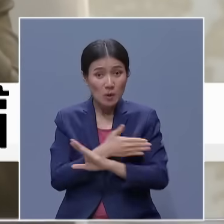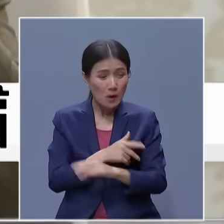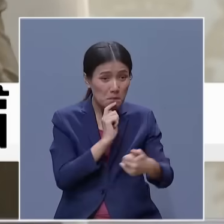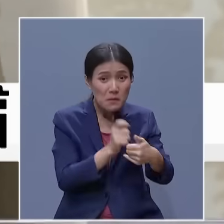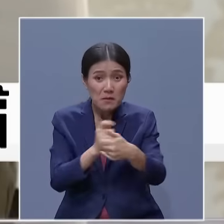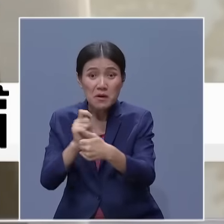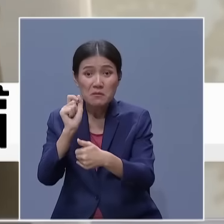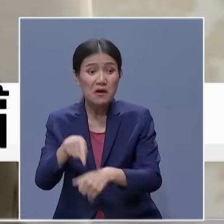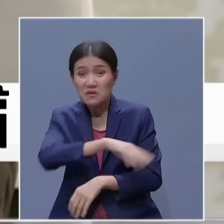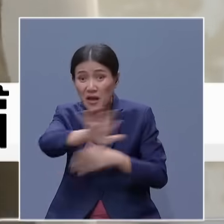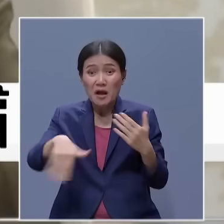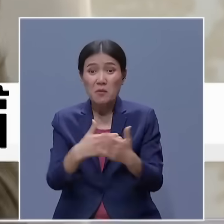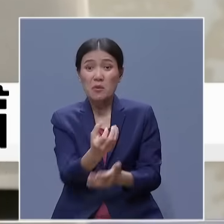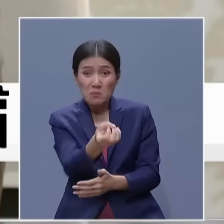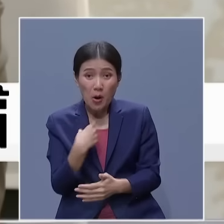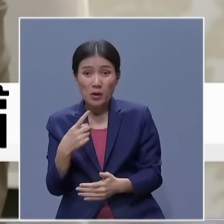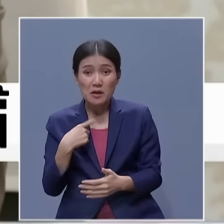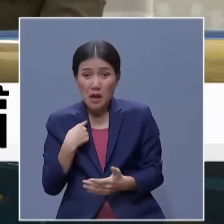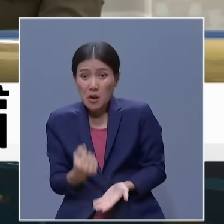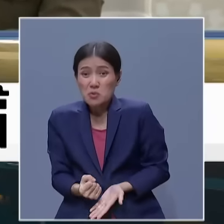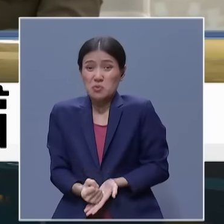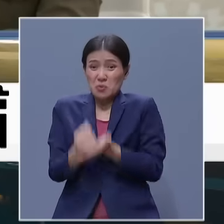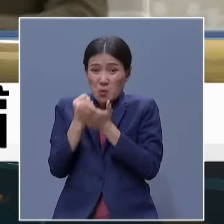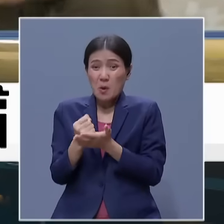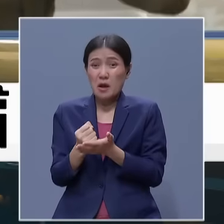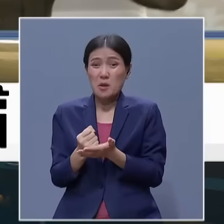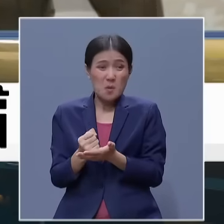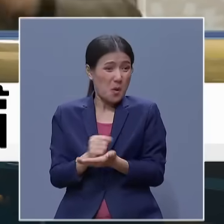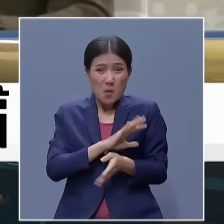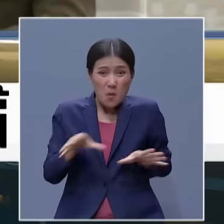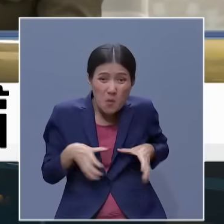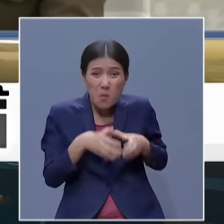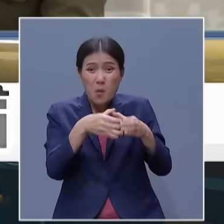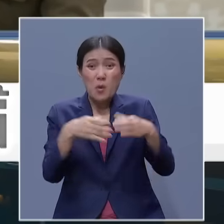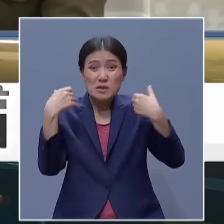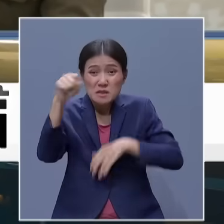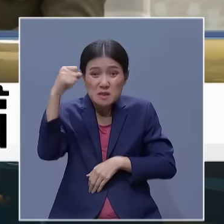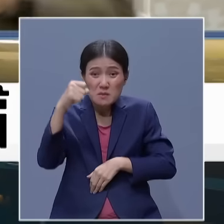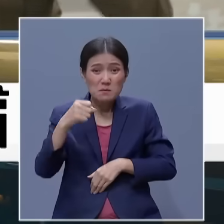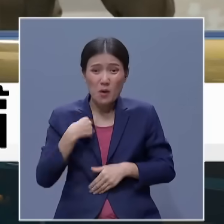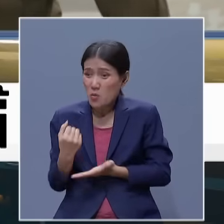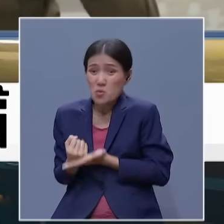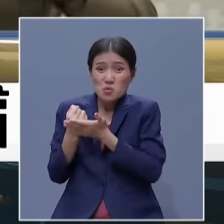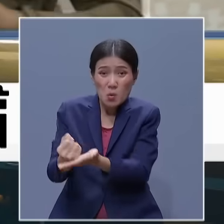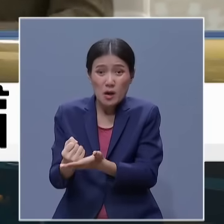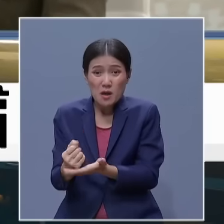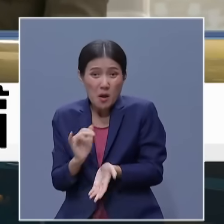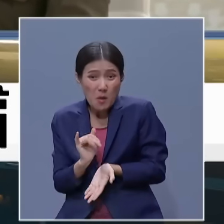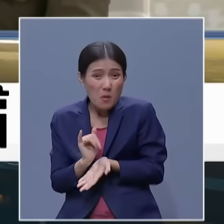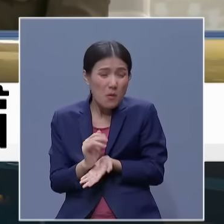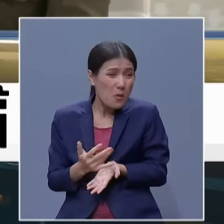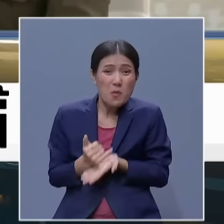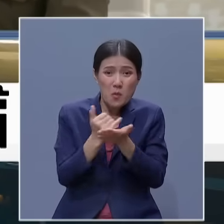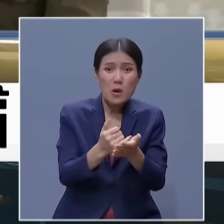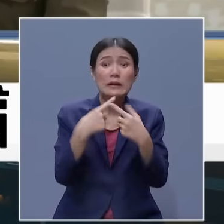ปส่งคนเจ็บที่โรงพยาบาลเป็น10คนแต่ความเป็นจริงพอดูจากกล้องวงจรปิดแล้วเนี่ยมีแ